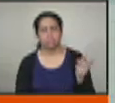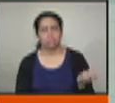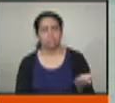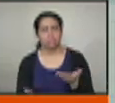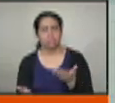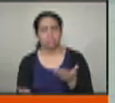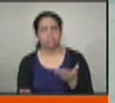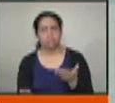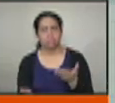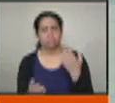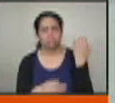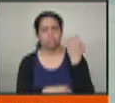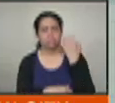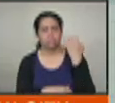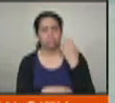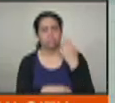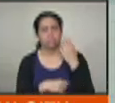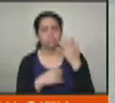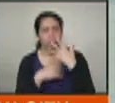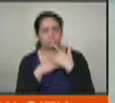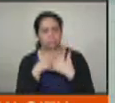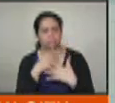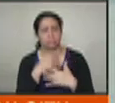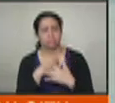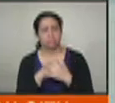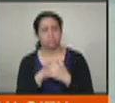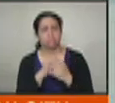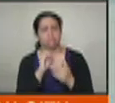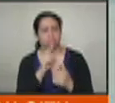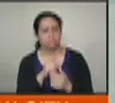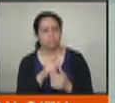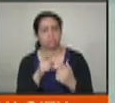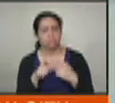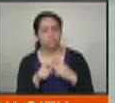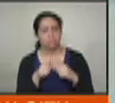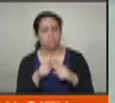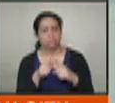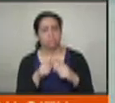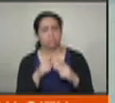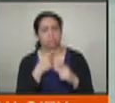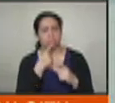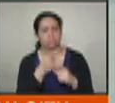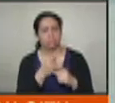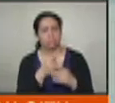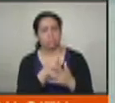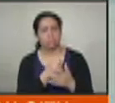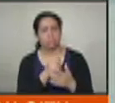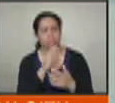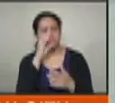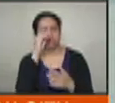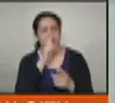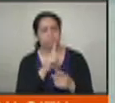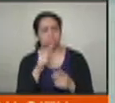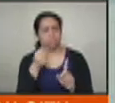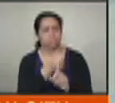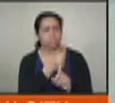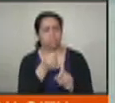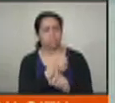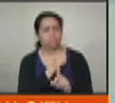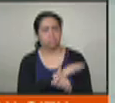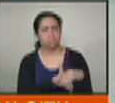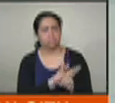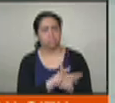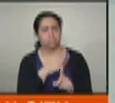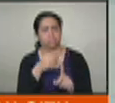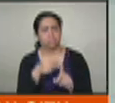na raw po sa emergency at duguan nga po. Okay. Tapos, ang ginamaman daw po nung isang lalaki na umupak po dun sa anak